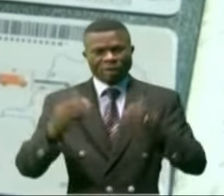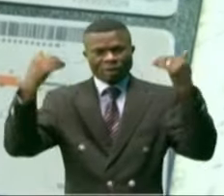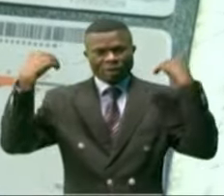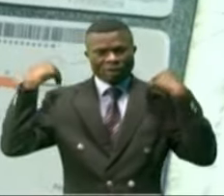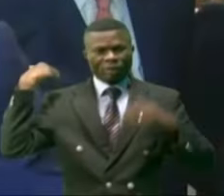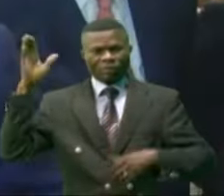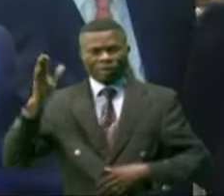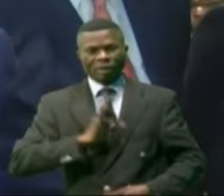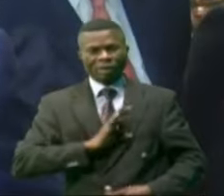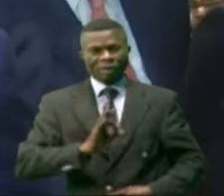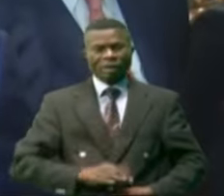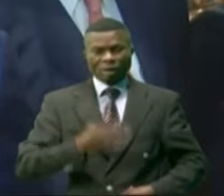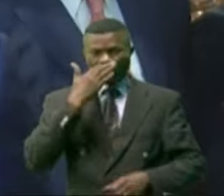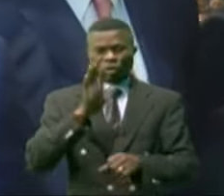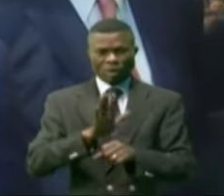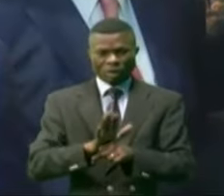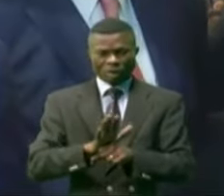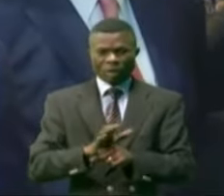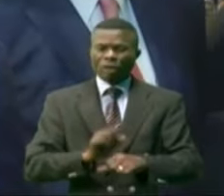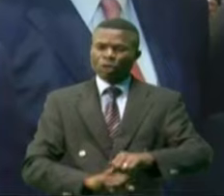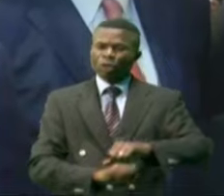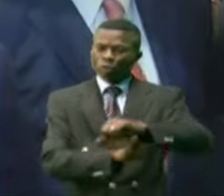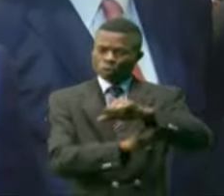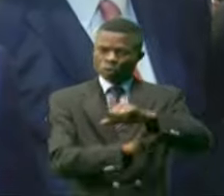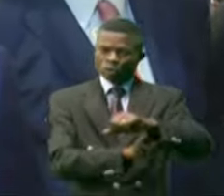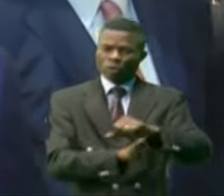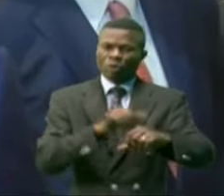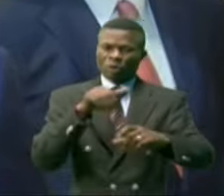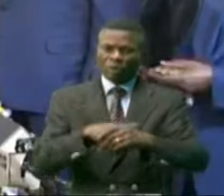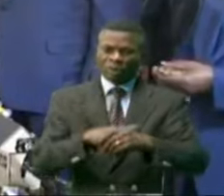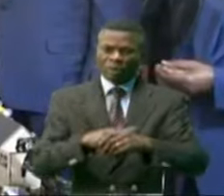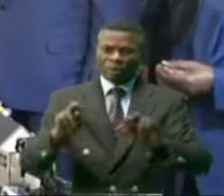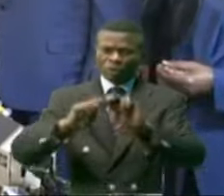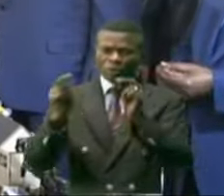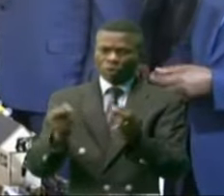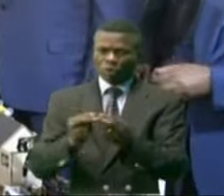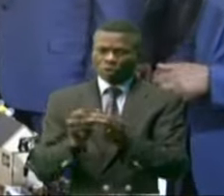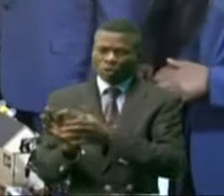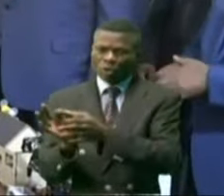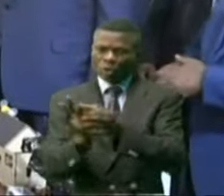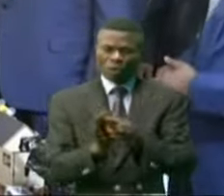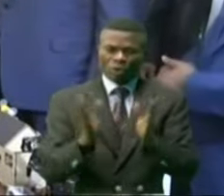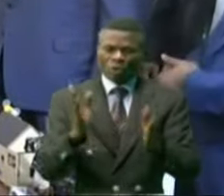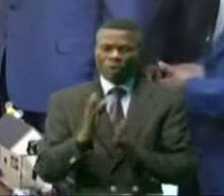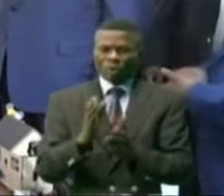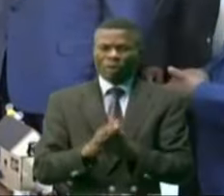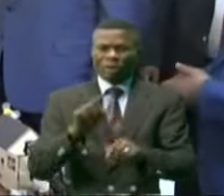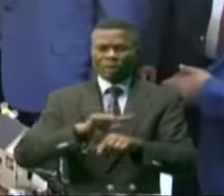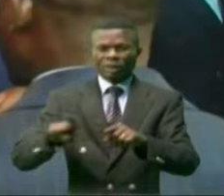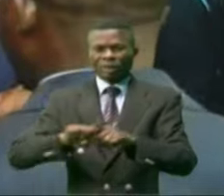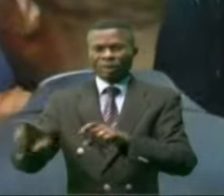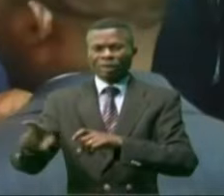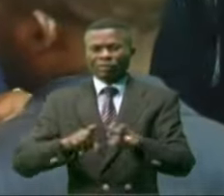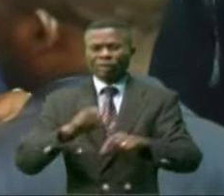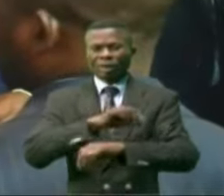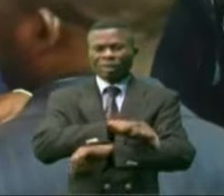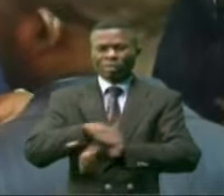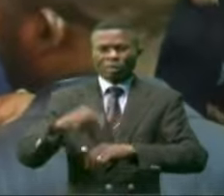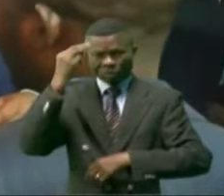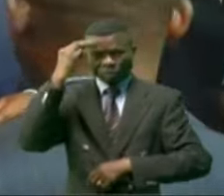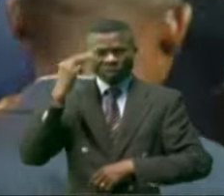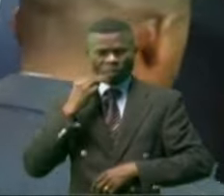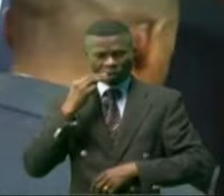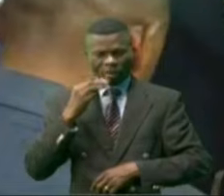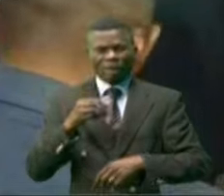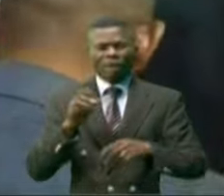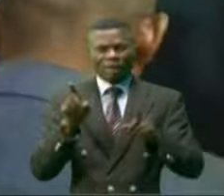l'État a promis un accompagnement à travers une structure de coordination interministérielle dont il a séance